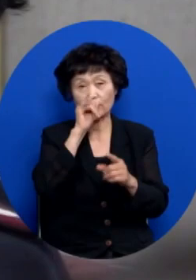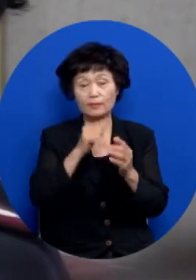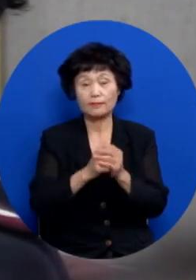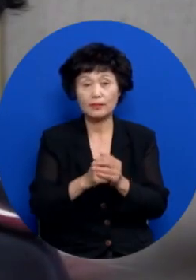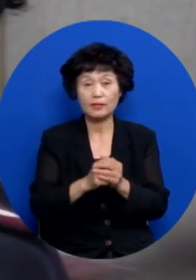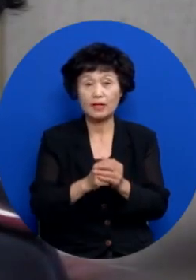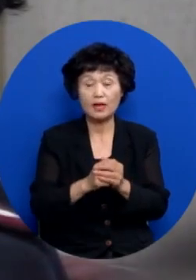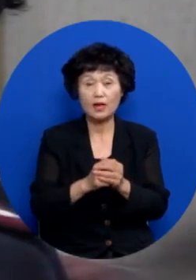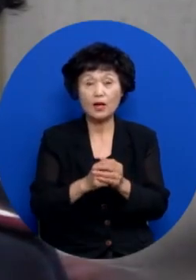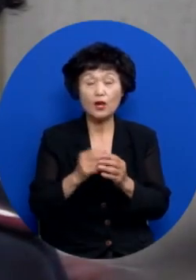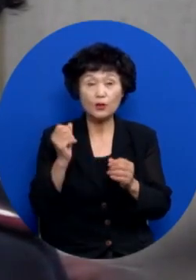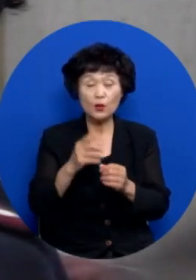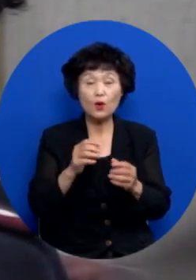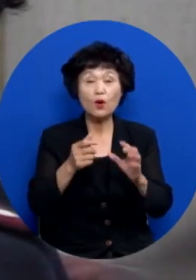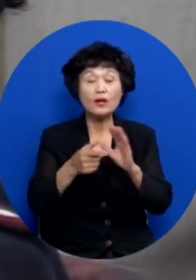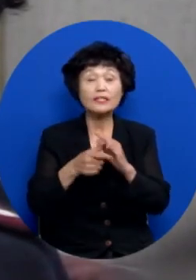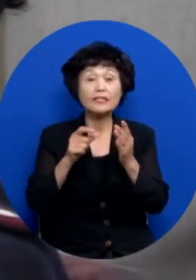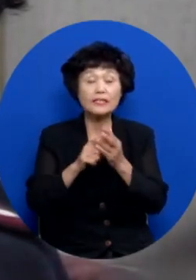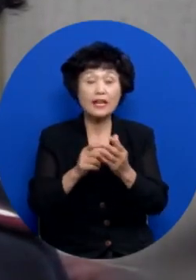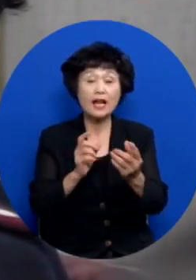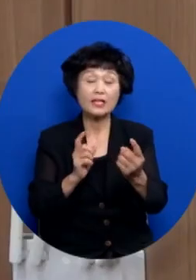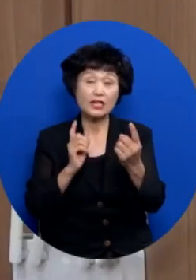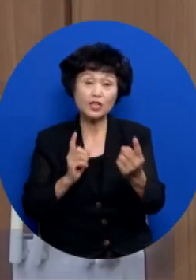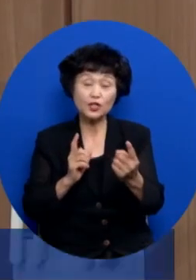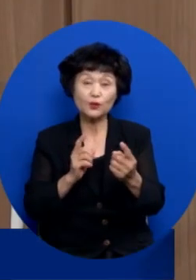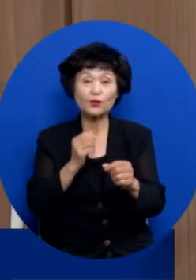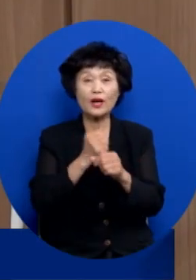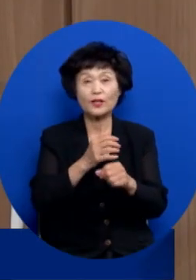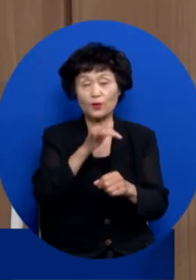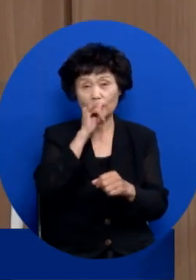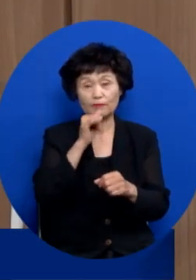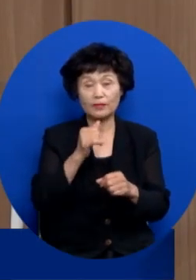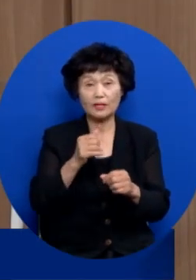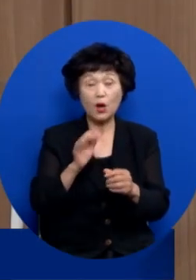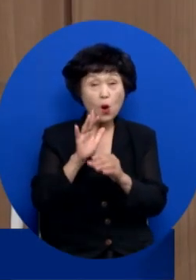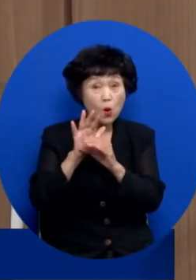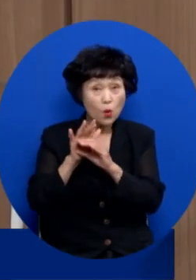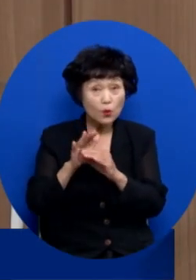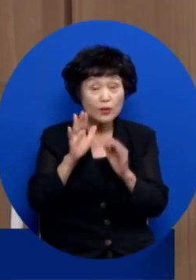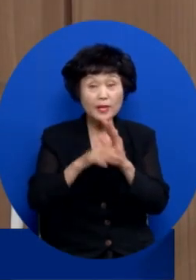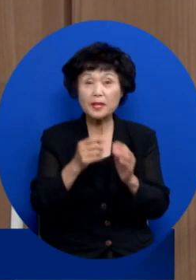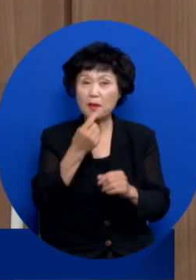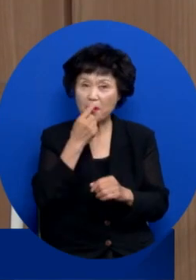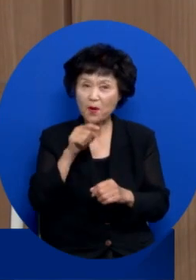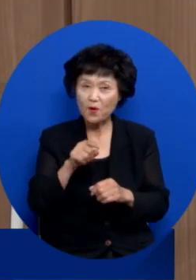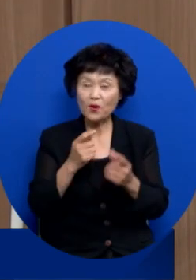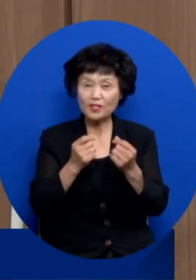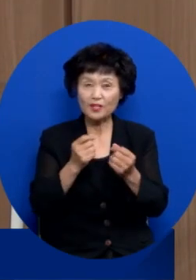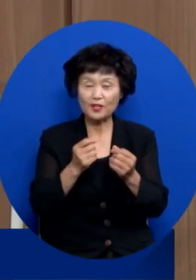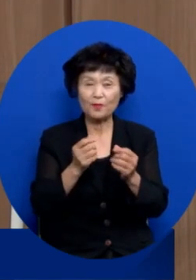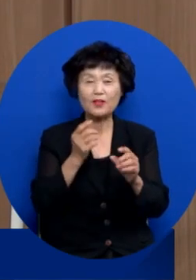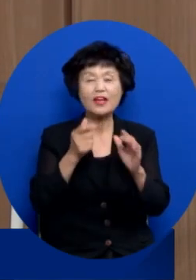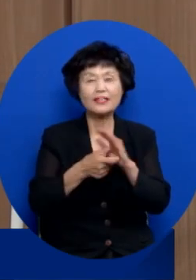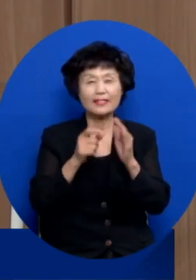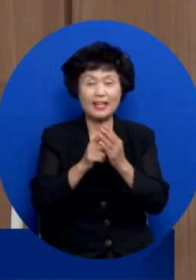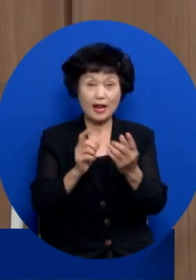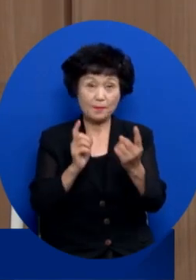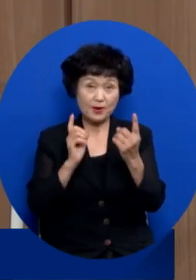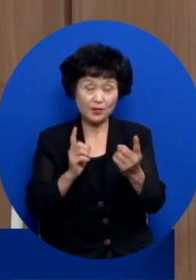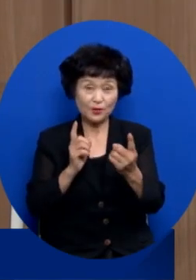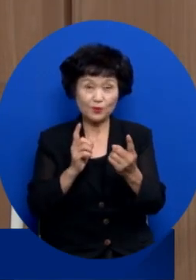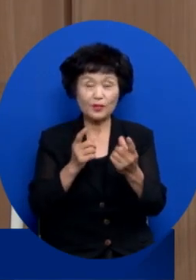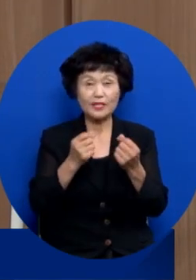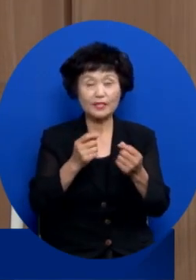적절한 거리를 두겠다고 답했습니다. 우리가 코로나에서 배운 대로 적절한 거리를 두면서, 그러면서 우리